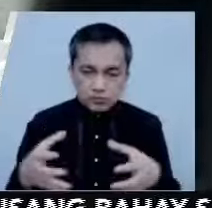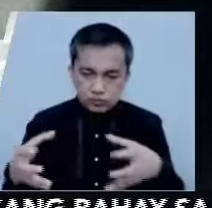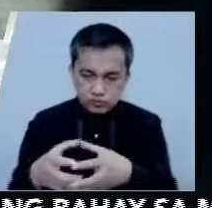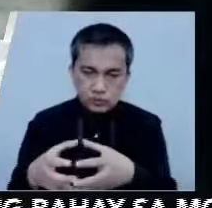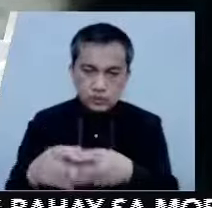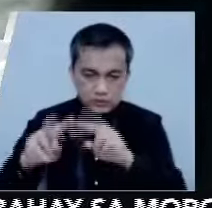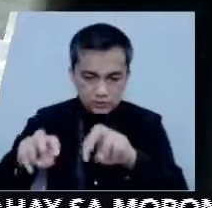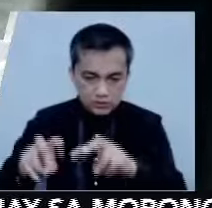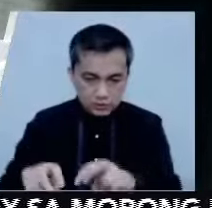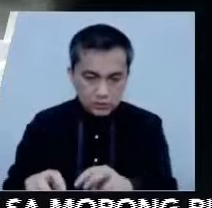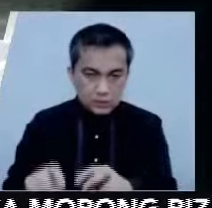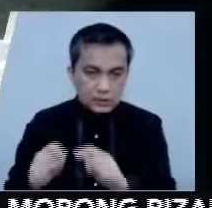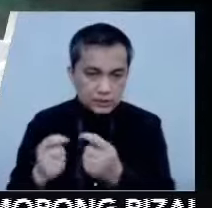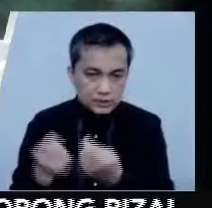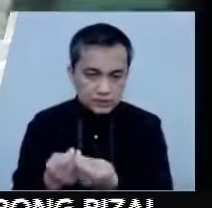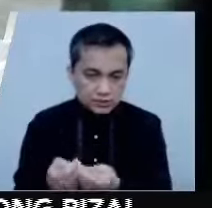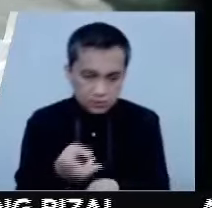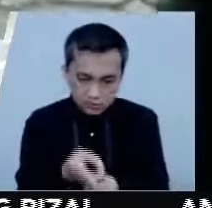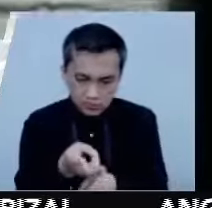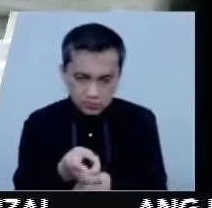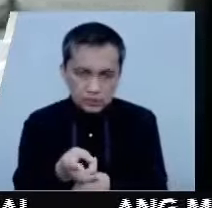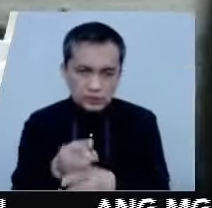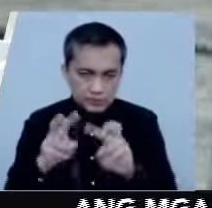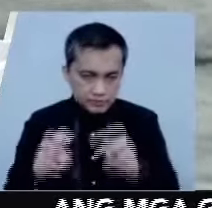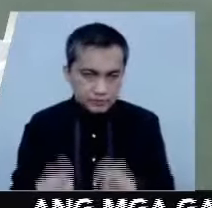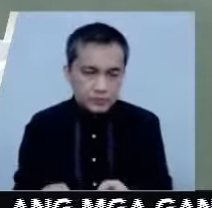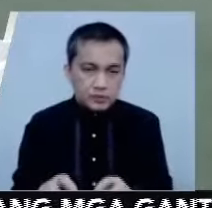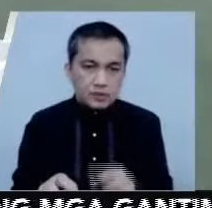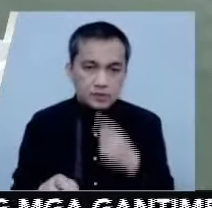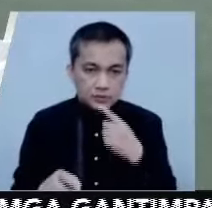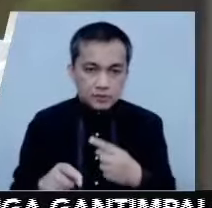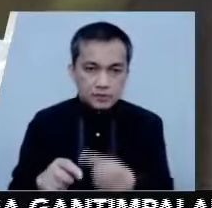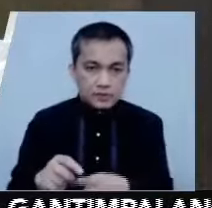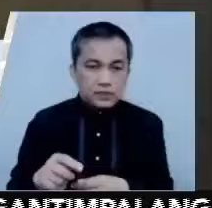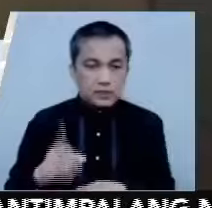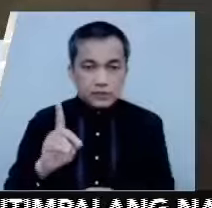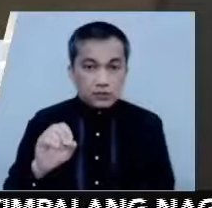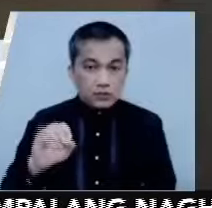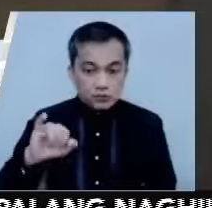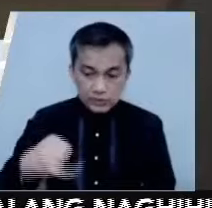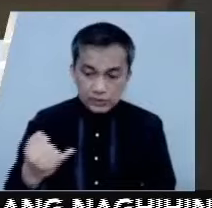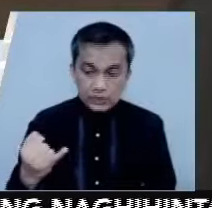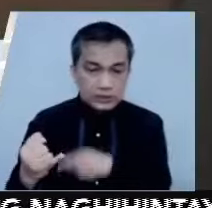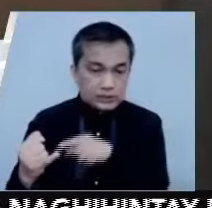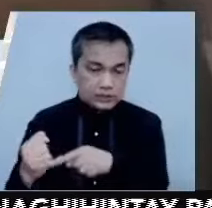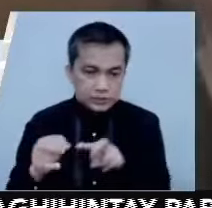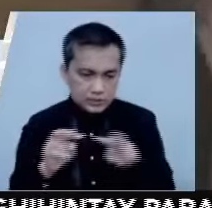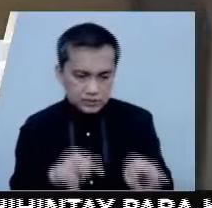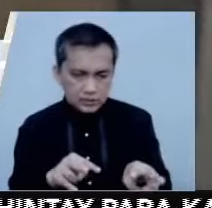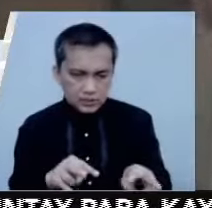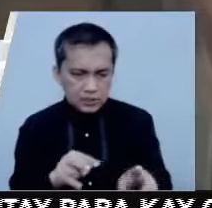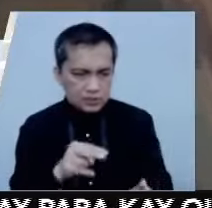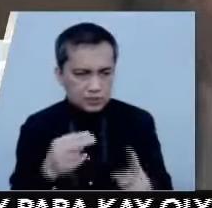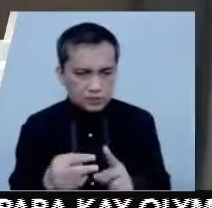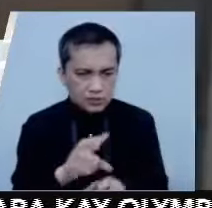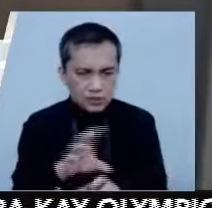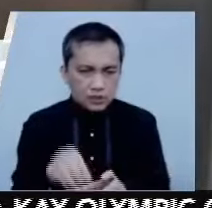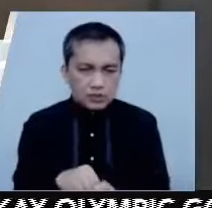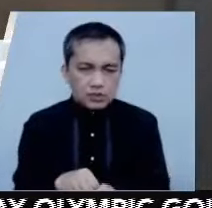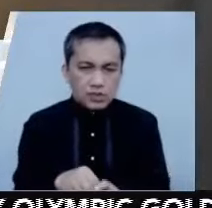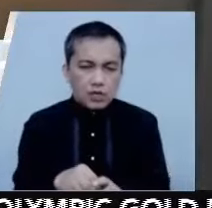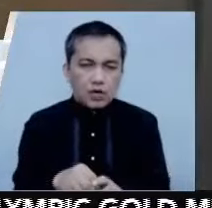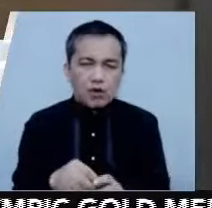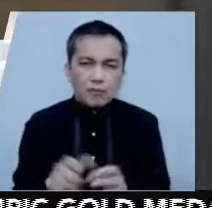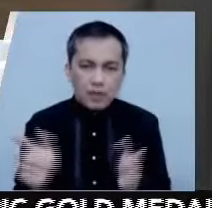na tututok sa investigasyon nito. Naunang sinabi ng Justice Department na titignan nito ang angulo na sangkot sa oil smuggling, ang